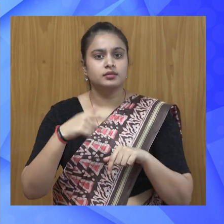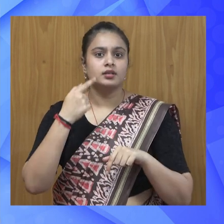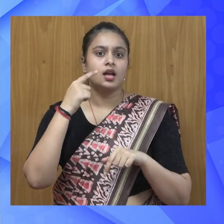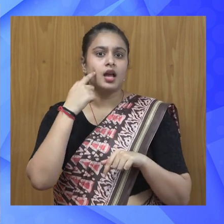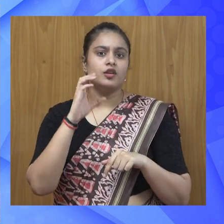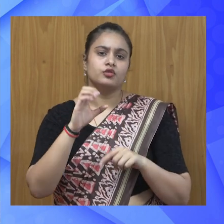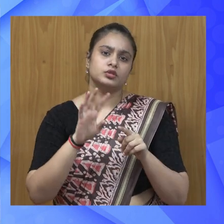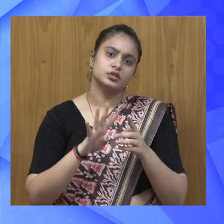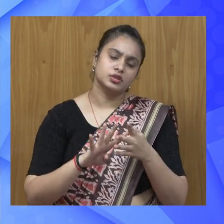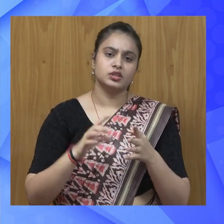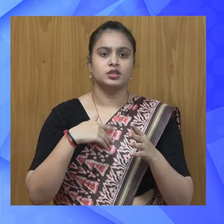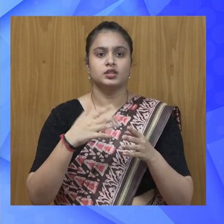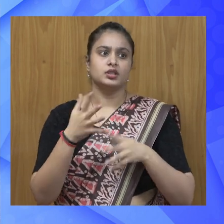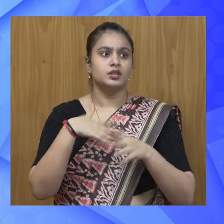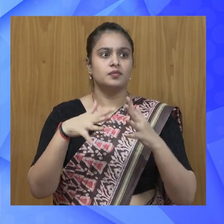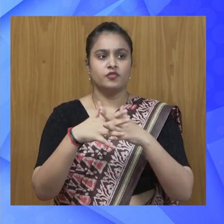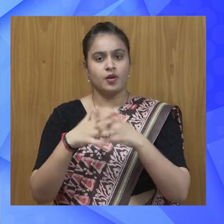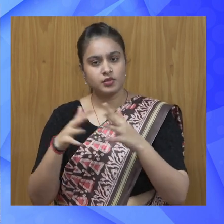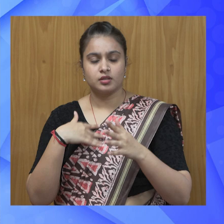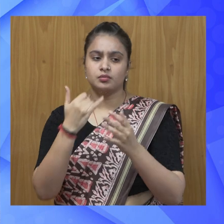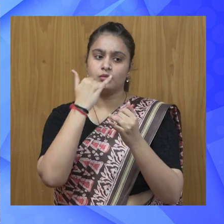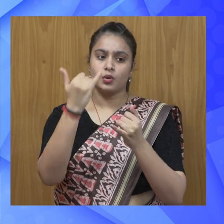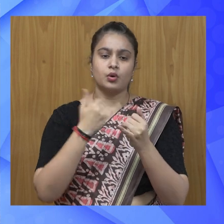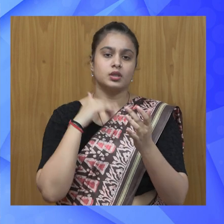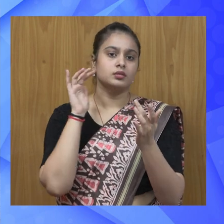की वेबसाइट है साइबर दोस्त का you can continue to contact us.